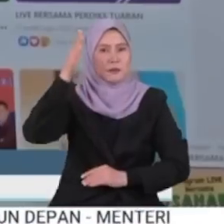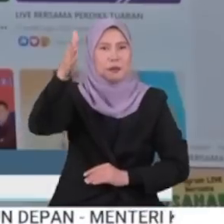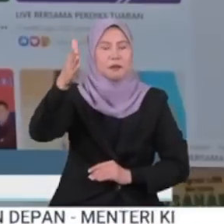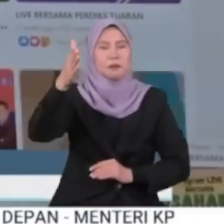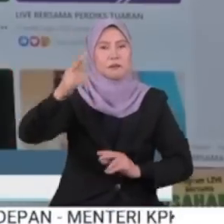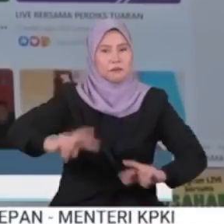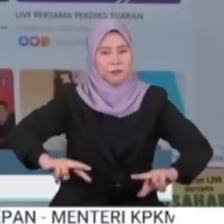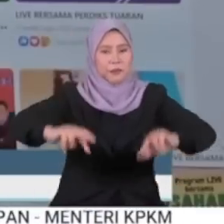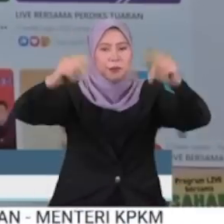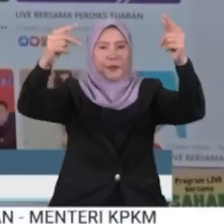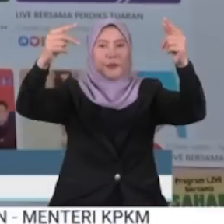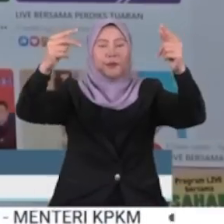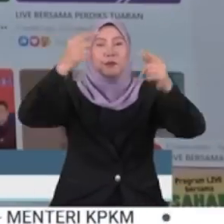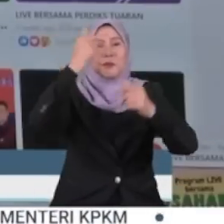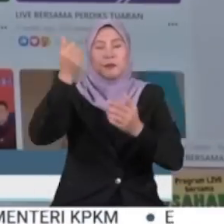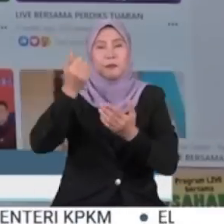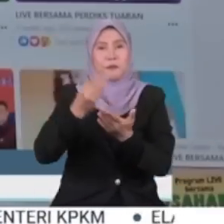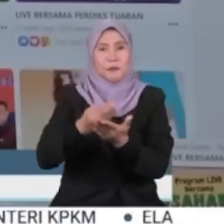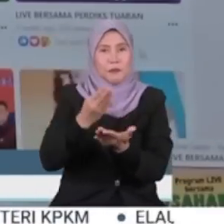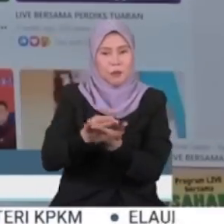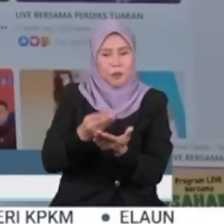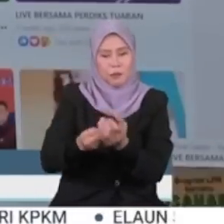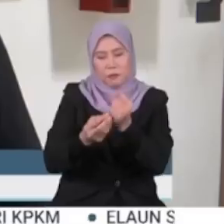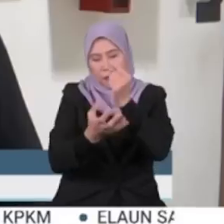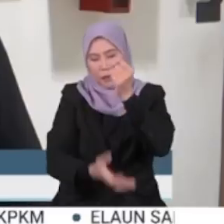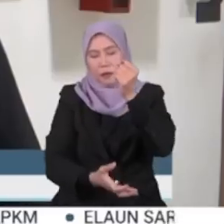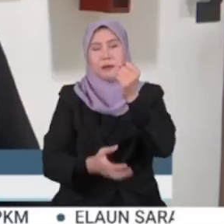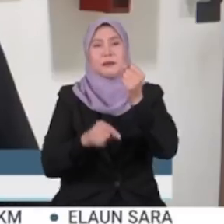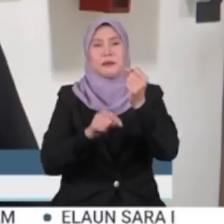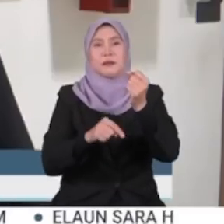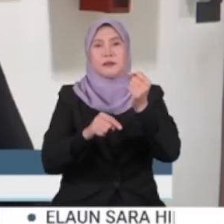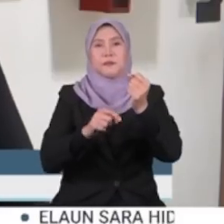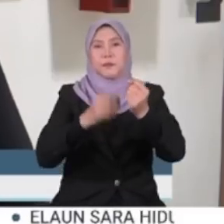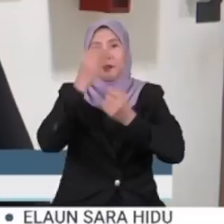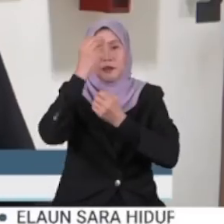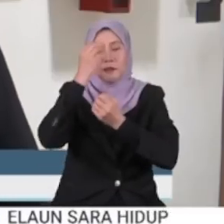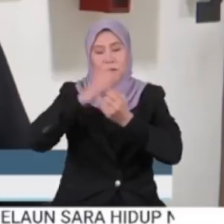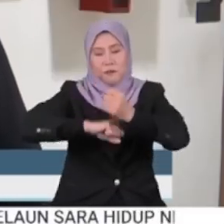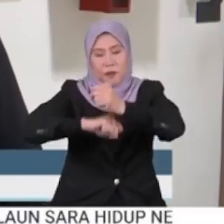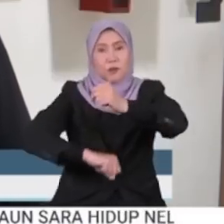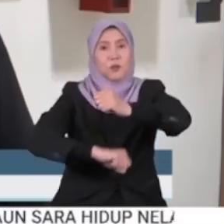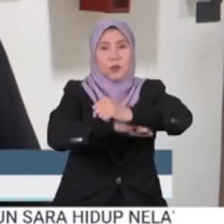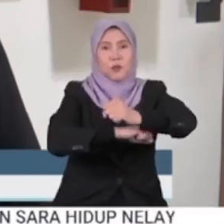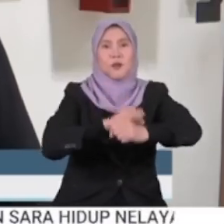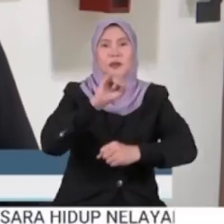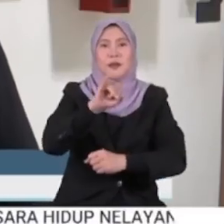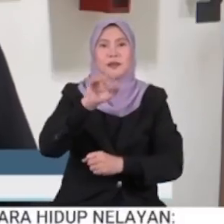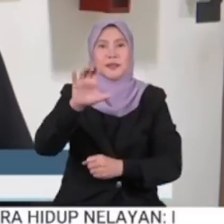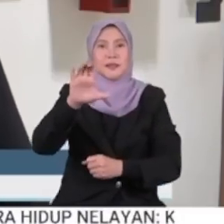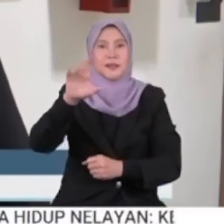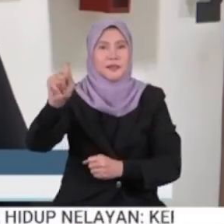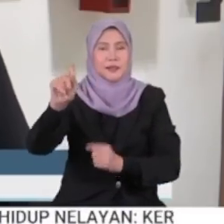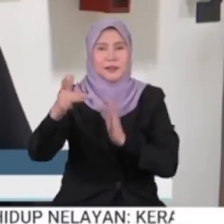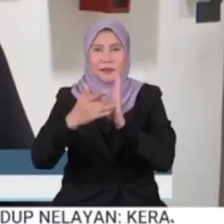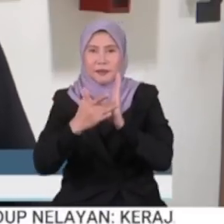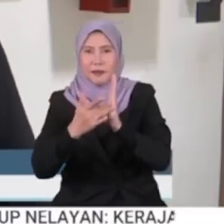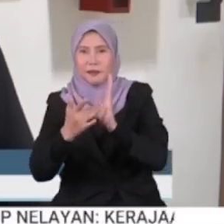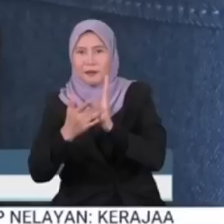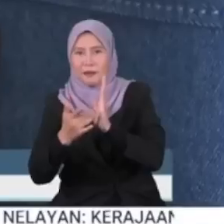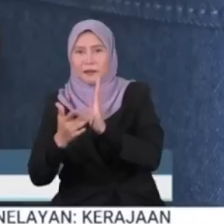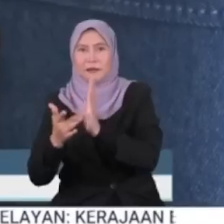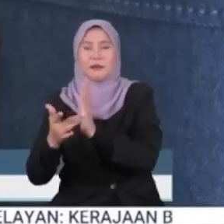itu nanti bajet pembangunan itu dari segi infrastruktur, infrastruktur ICT kepada usahawan harus